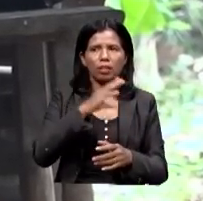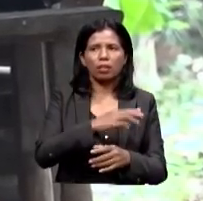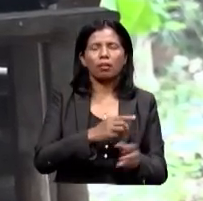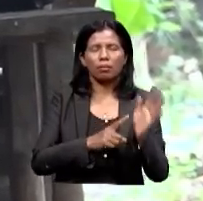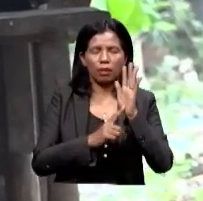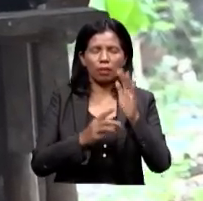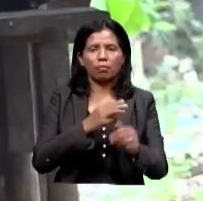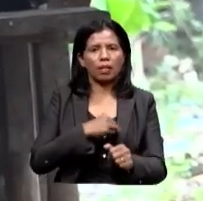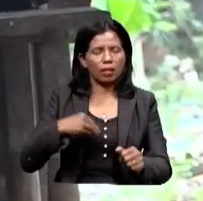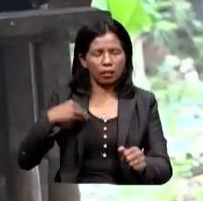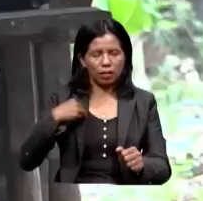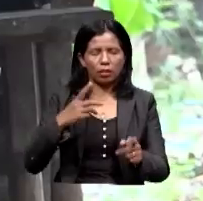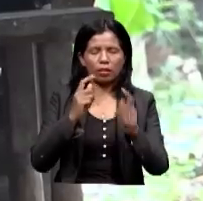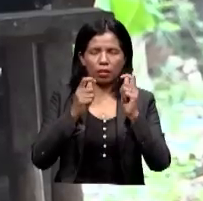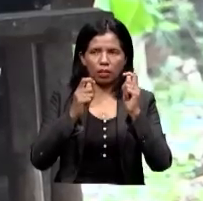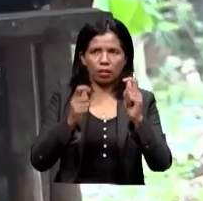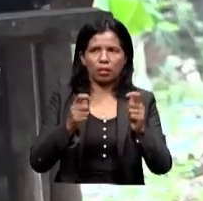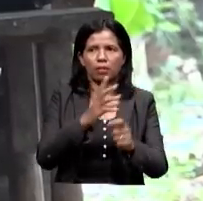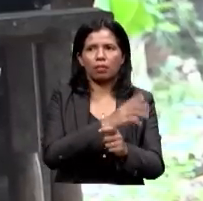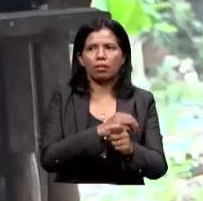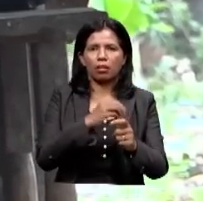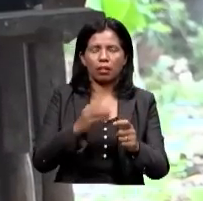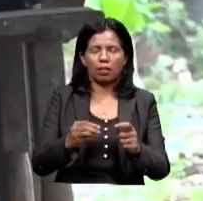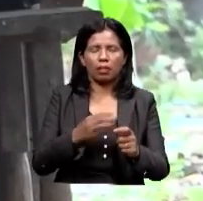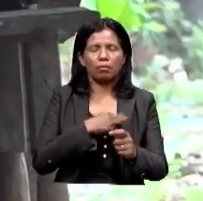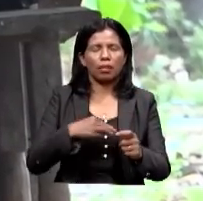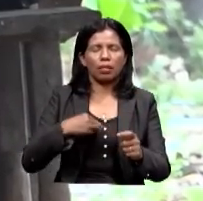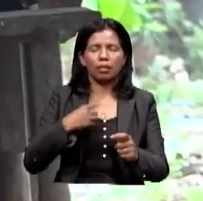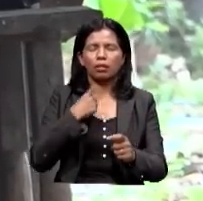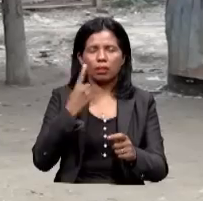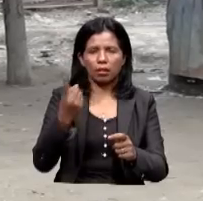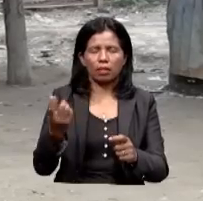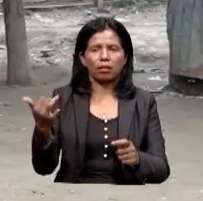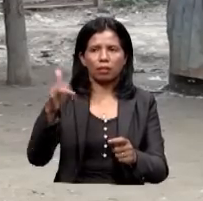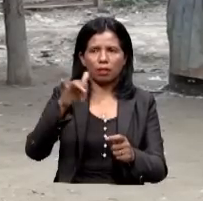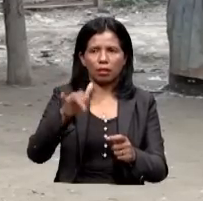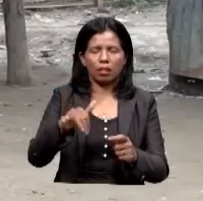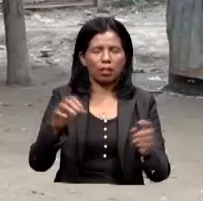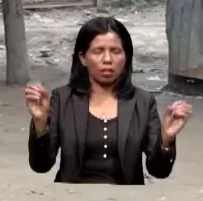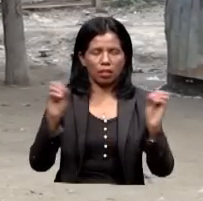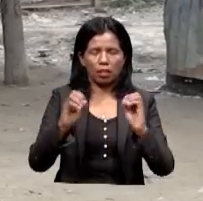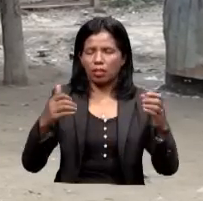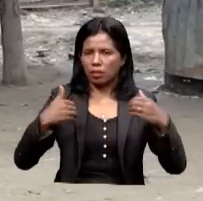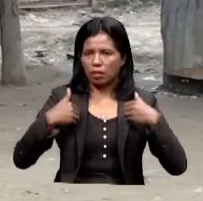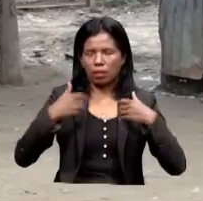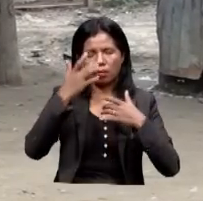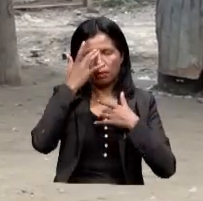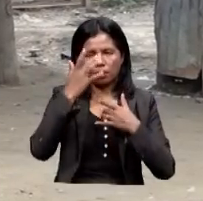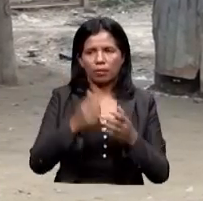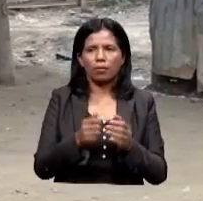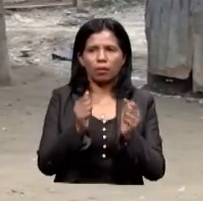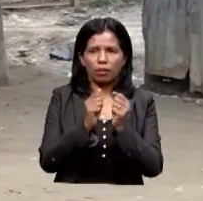Sira hodi koko kaben tasak no madre Sira Dehang olandino la iha moras.